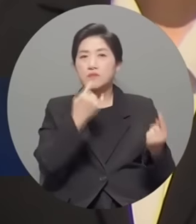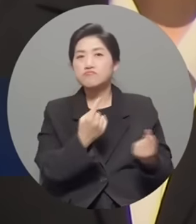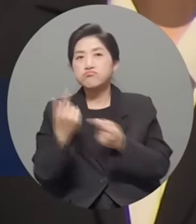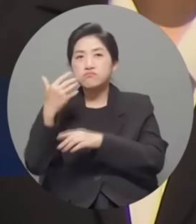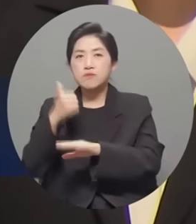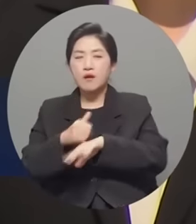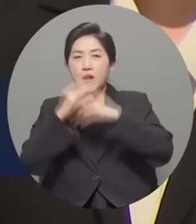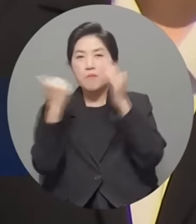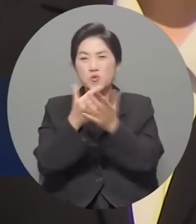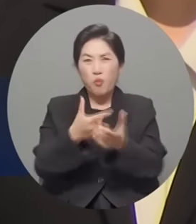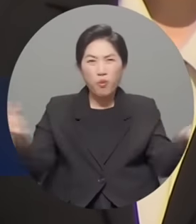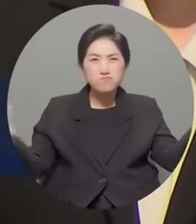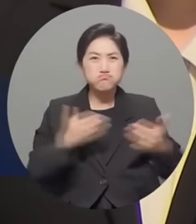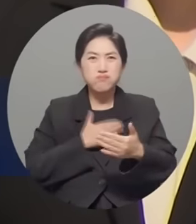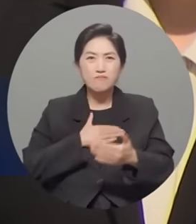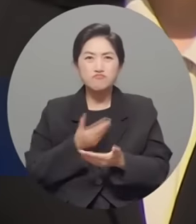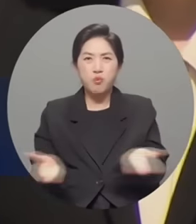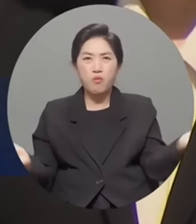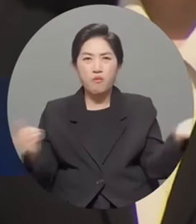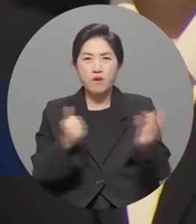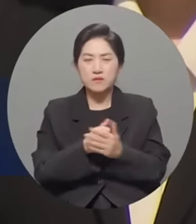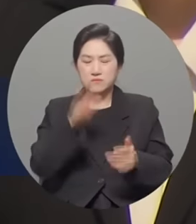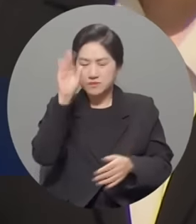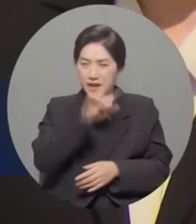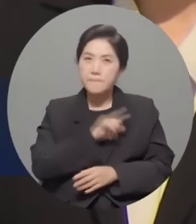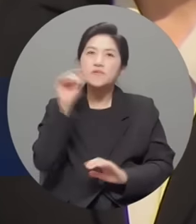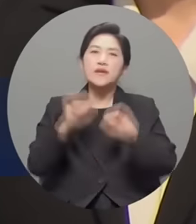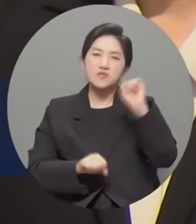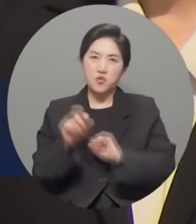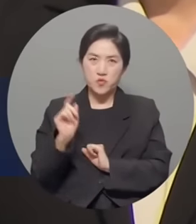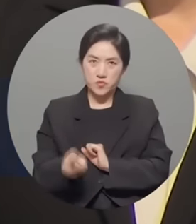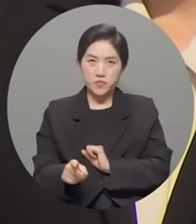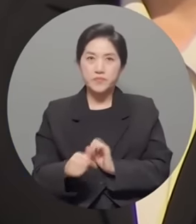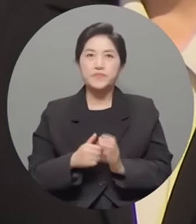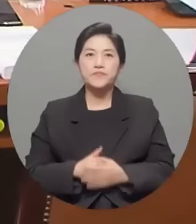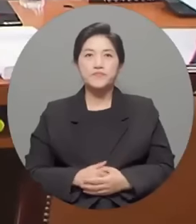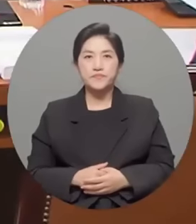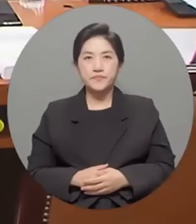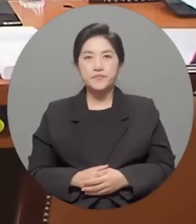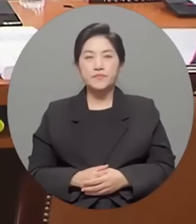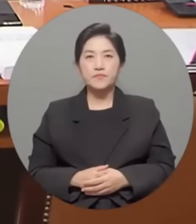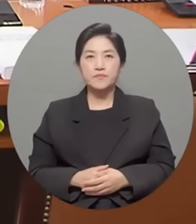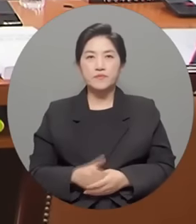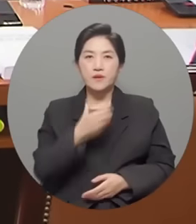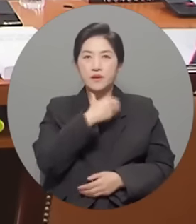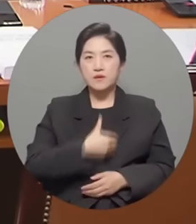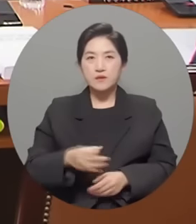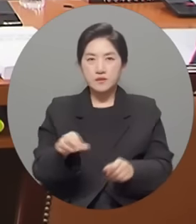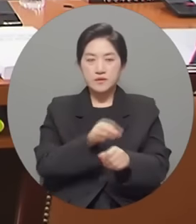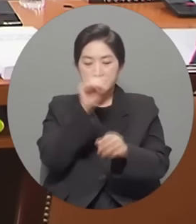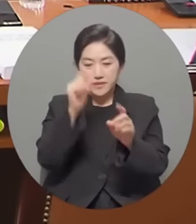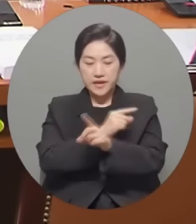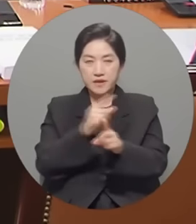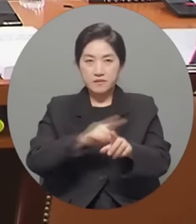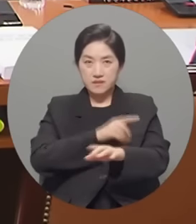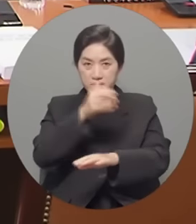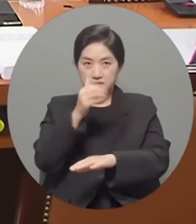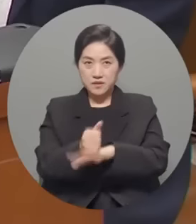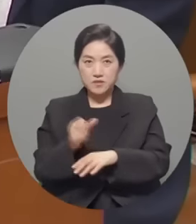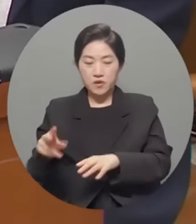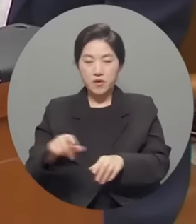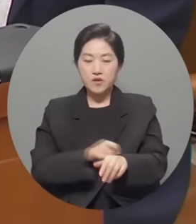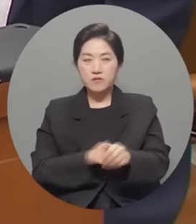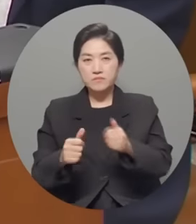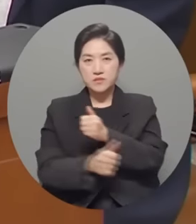노후를 모두가 불안하게 만드는 아주 나쁜 행동이라고 하는. 연금개혁 최종안은 여야